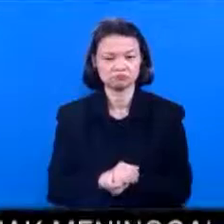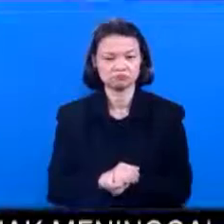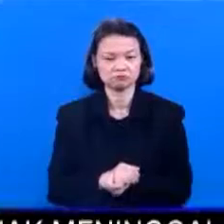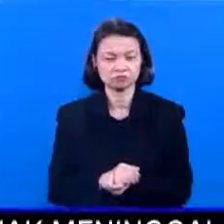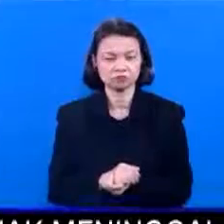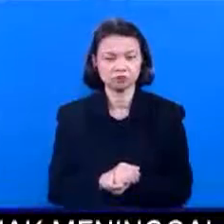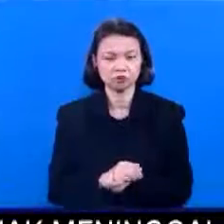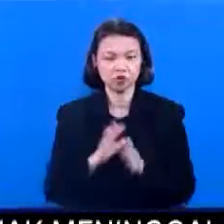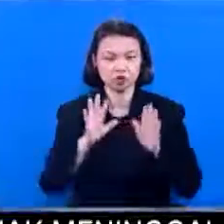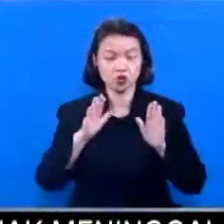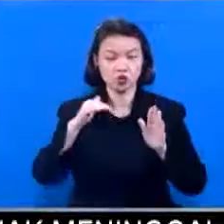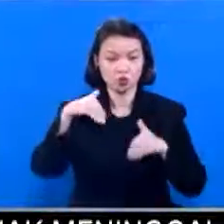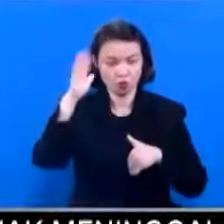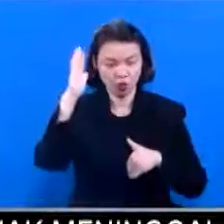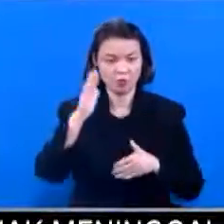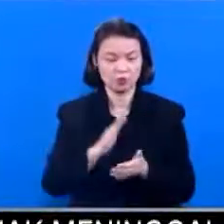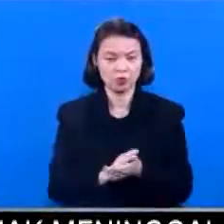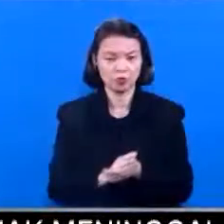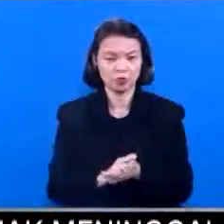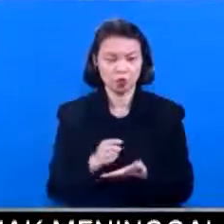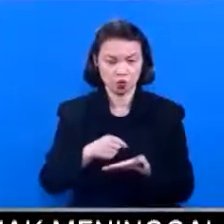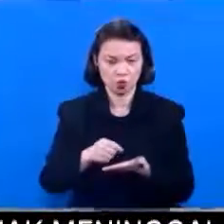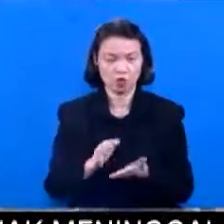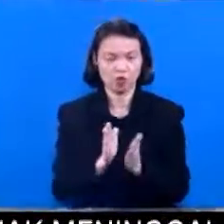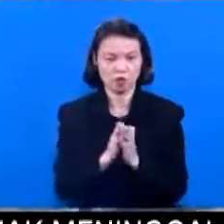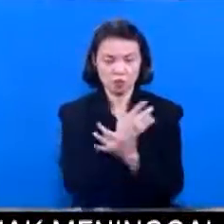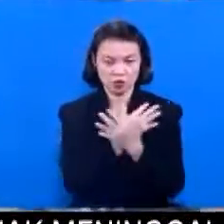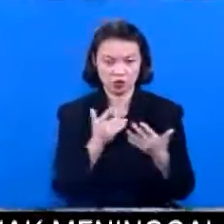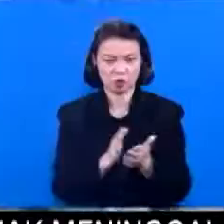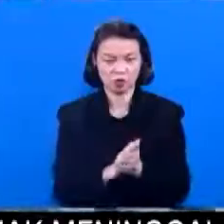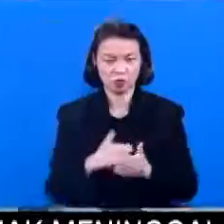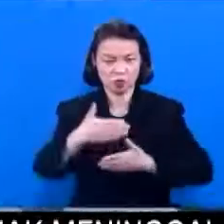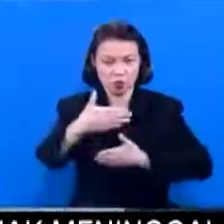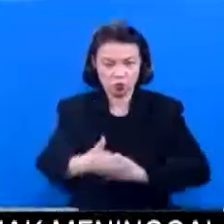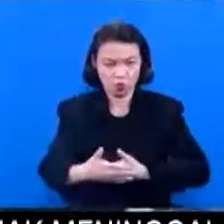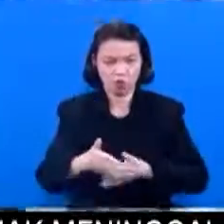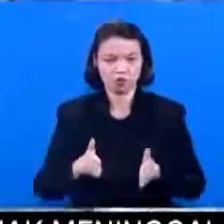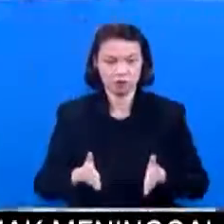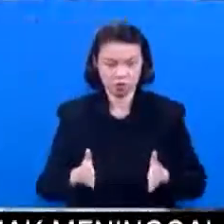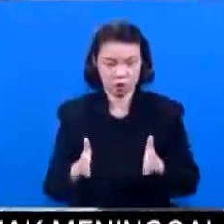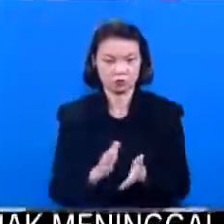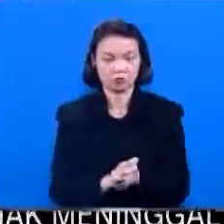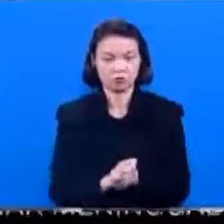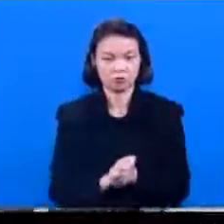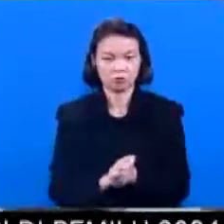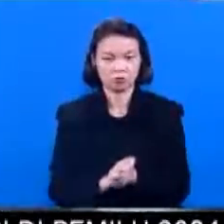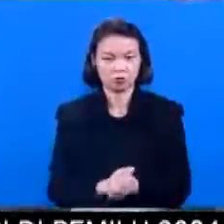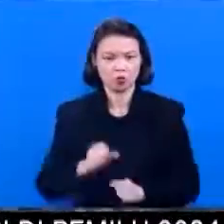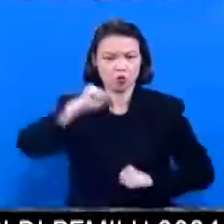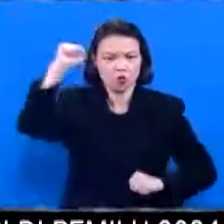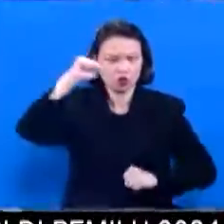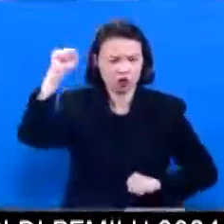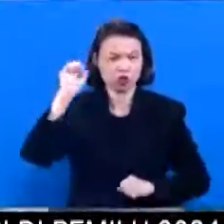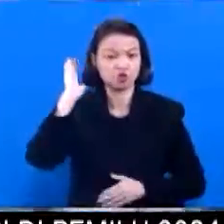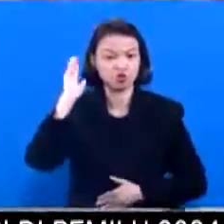Puluhan massa warga dan mahasiswa memblokade jalan provinsi di Pamanukan, Subang, Jawa Barat. Mereka melakukan protes karena sudah